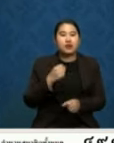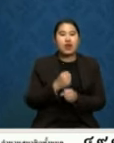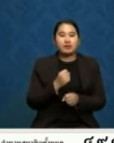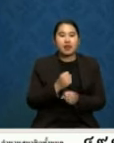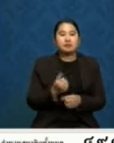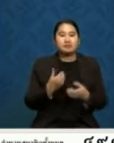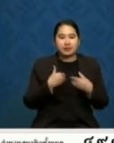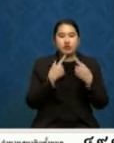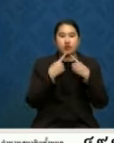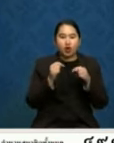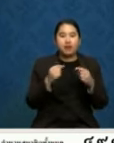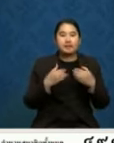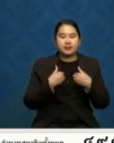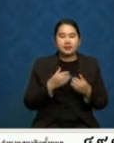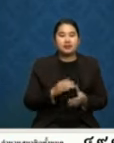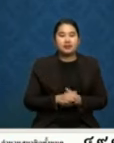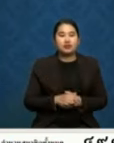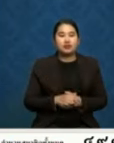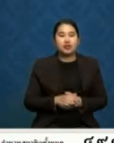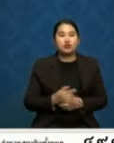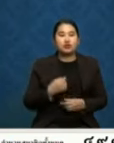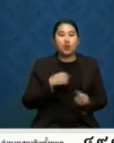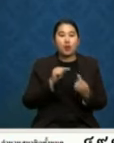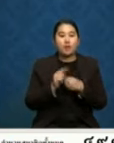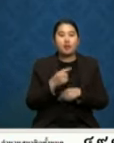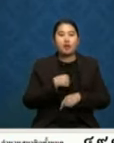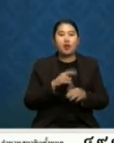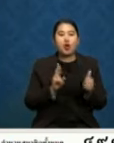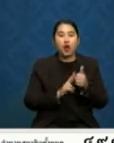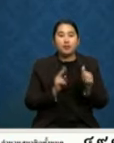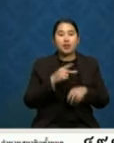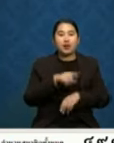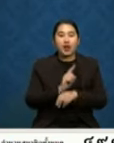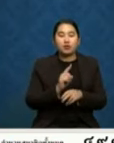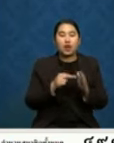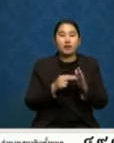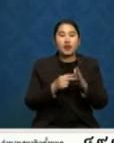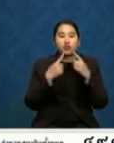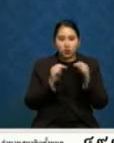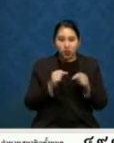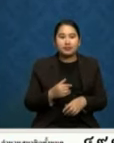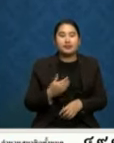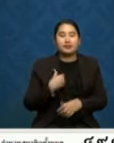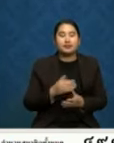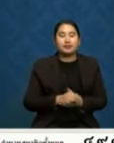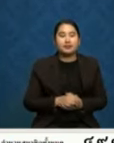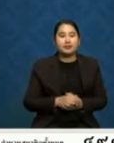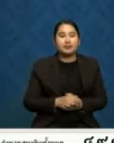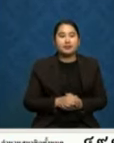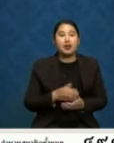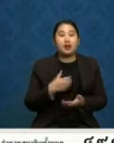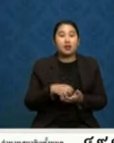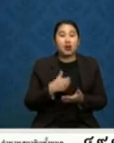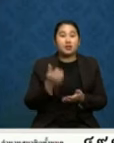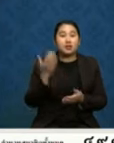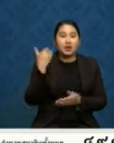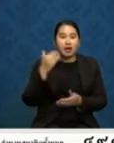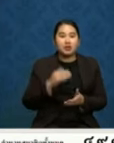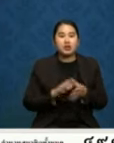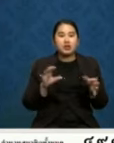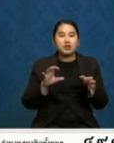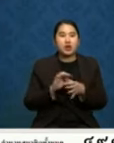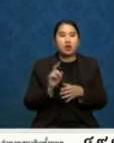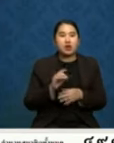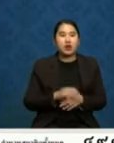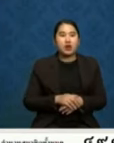าแล้วก็ให้คำตอบมายังผมที่เป็นรองประธานกรรมาธิการในการที่จะให้คำตอบในประเด็นนี้นะครับเหตุการณ์ที่เกิดขึ้นเกี่ยวกับเรื่อง